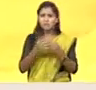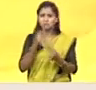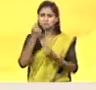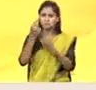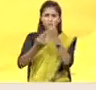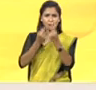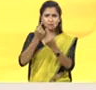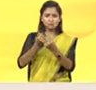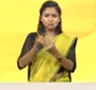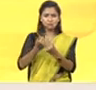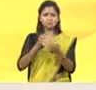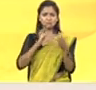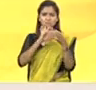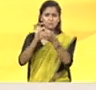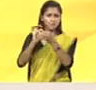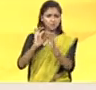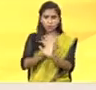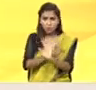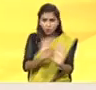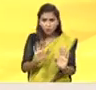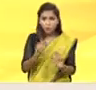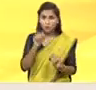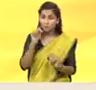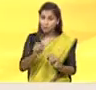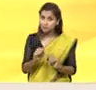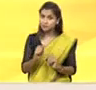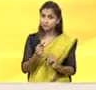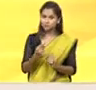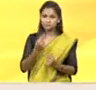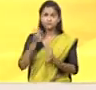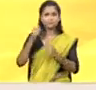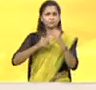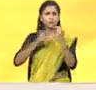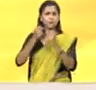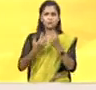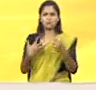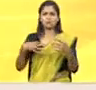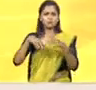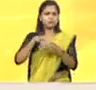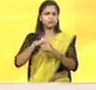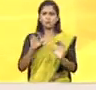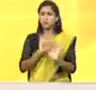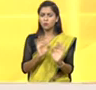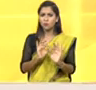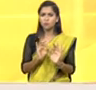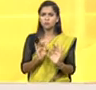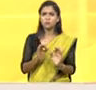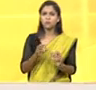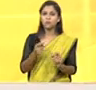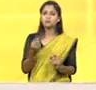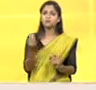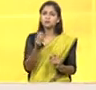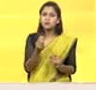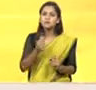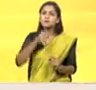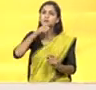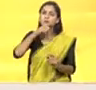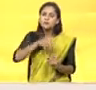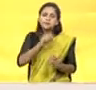विरासत नहीं होने की वजह से वो राजनीति में चाहकर भी नहीं आ पाते थे। कुछ युवाओं ने